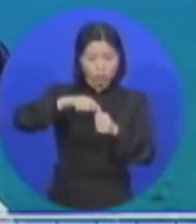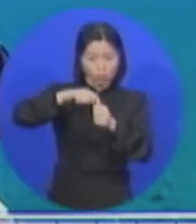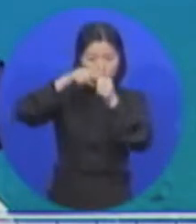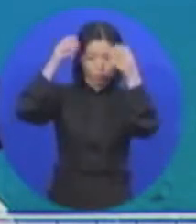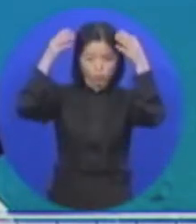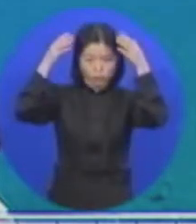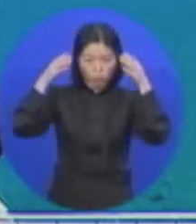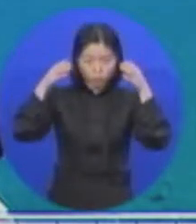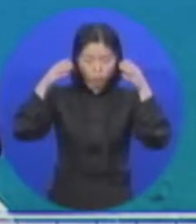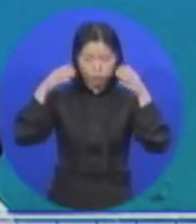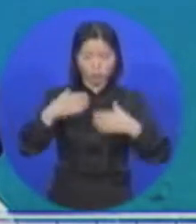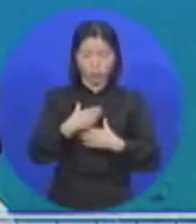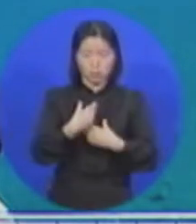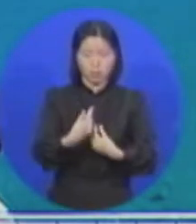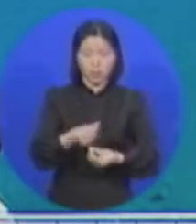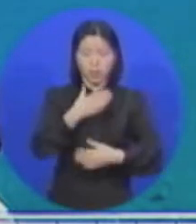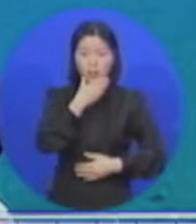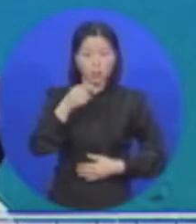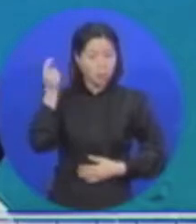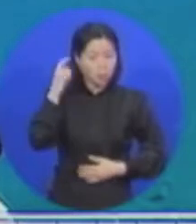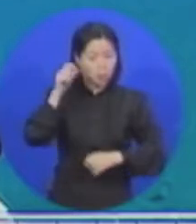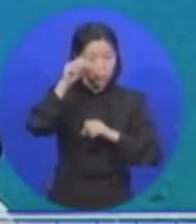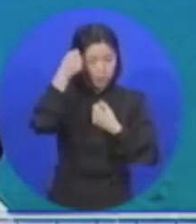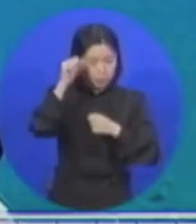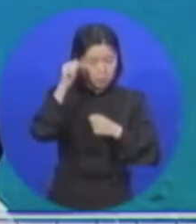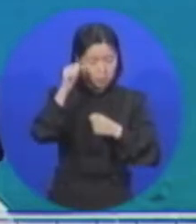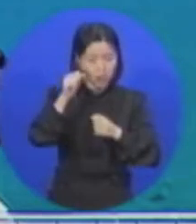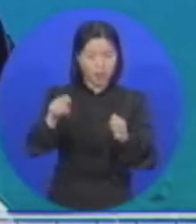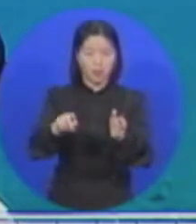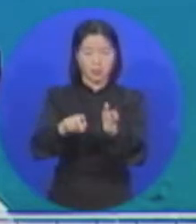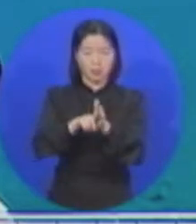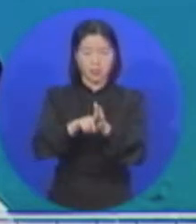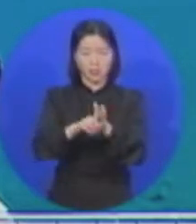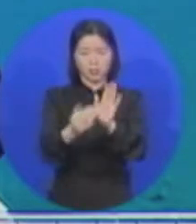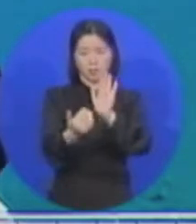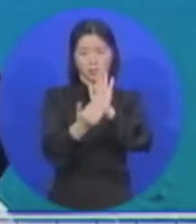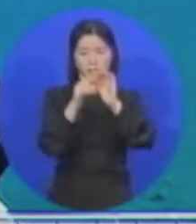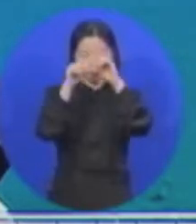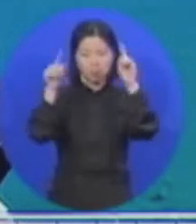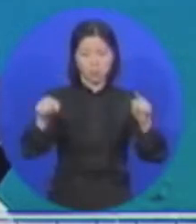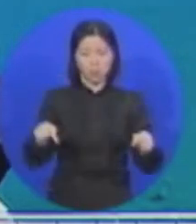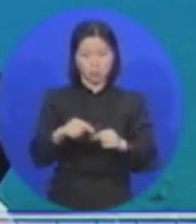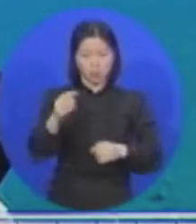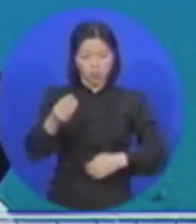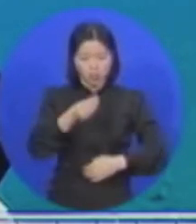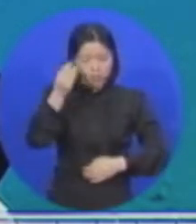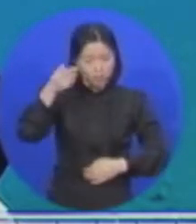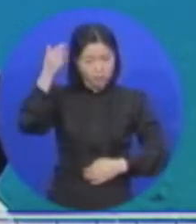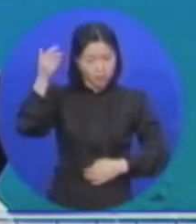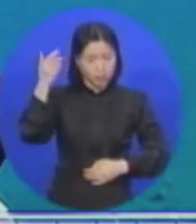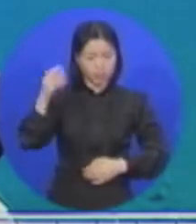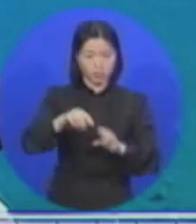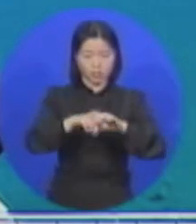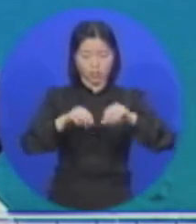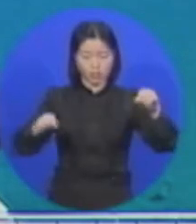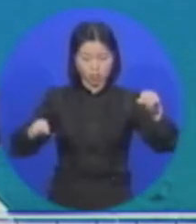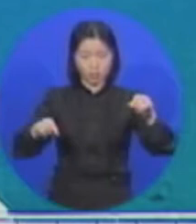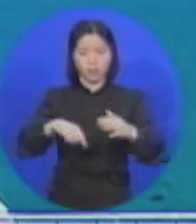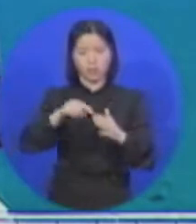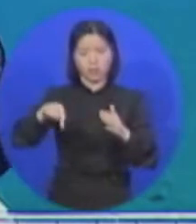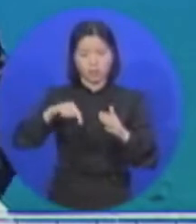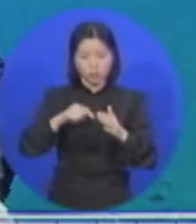평안의 복음의 신발 믿음의 방패 성령의 검 성령 안에서 기도하는 것 슬 조